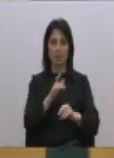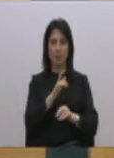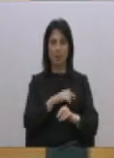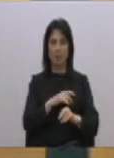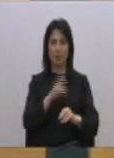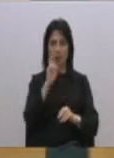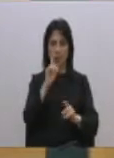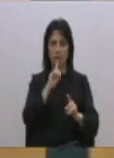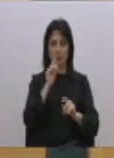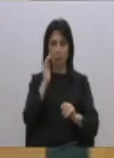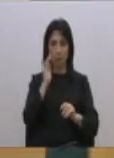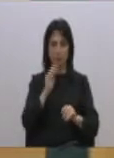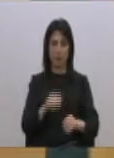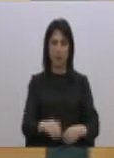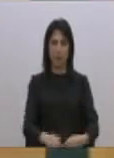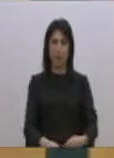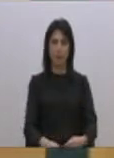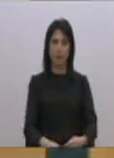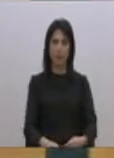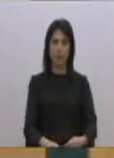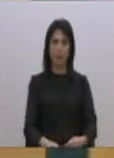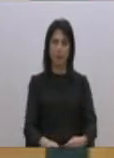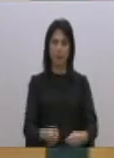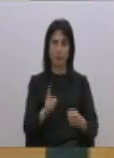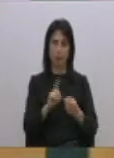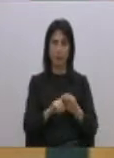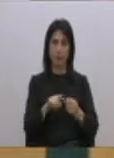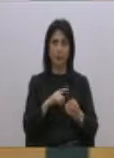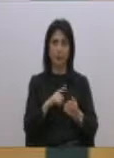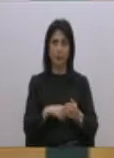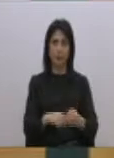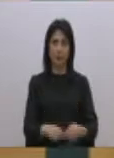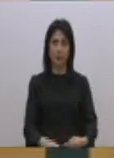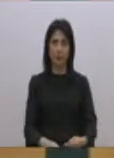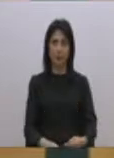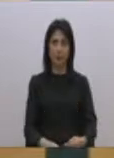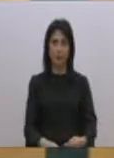საჯარო სხდომაზე მოსმენას უკავშირდება ეს საკითხები ძირითადად.